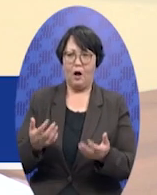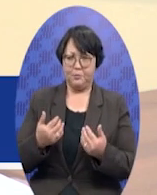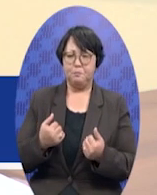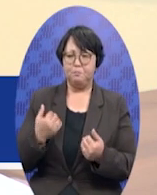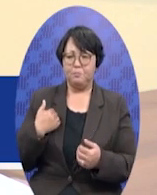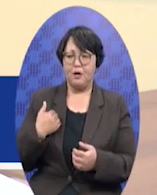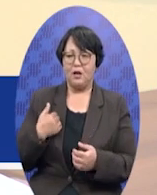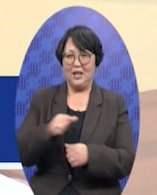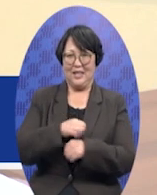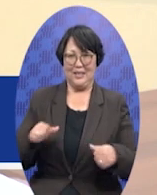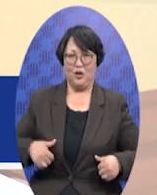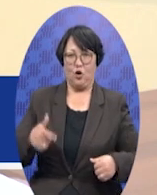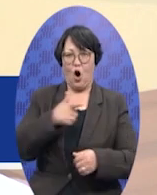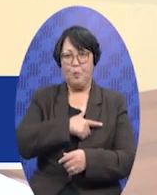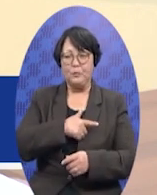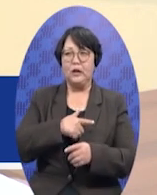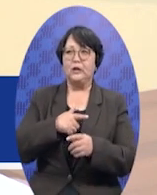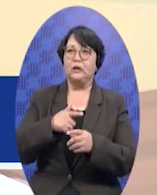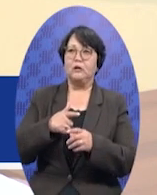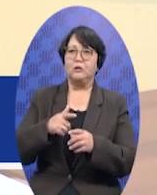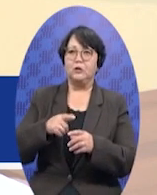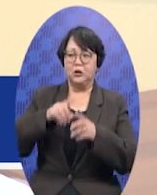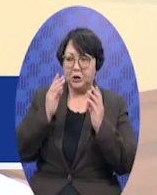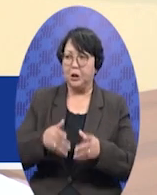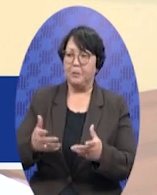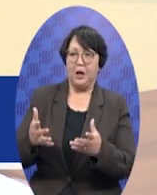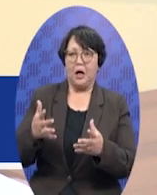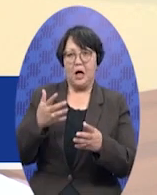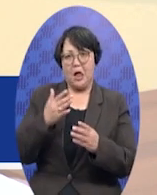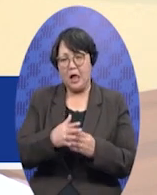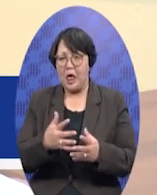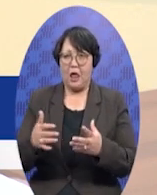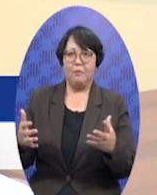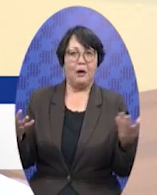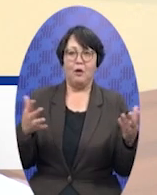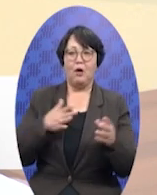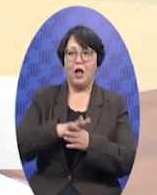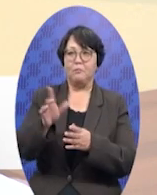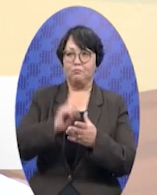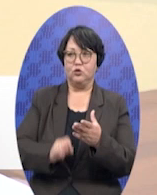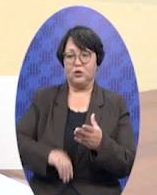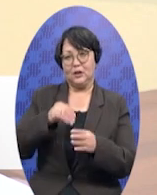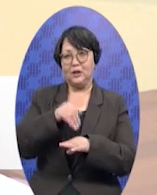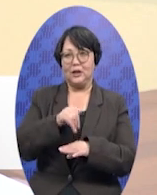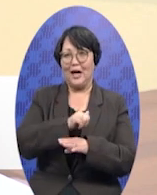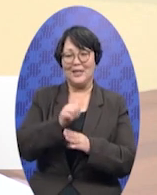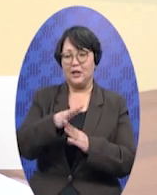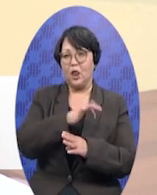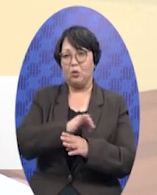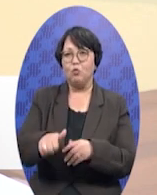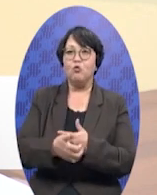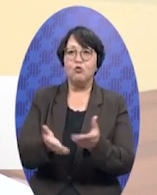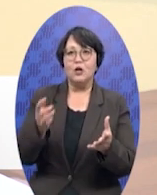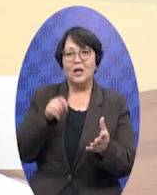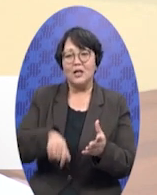нөгөө чиглэл гомдрол учруулахгүйгээр их үсрээ хүлээж аваа гэсэн галт бичгийг нь тогтмол өргүүлж байгаа. Тэгэхээр энэний хүрээнд бол бид та нар